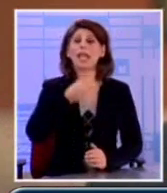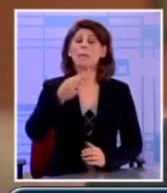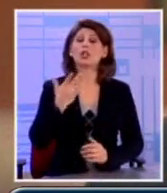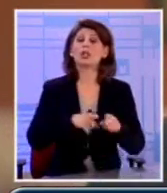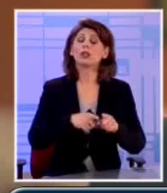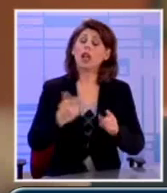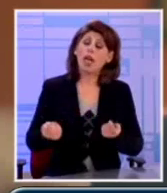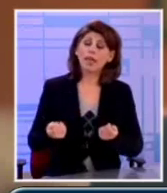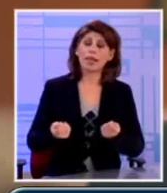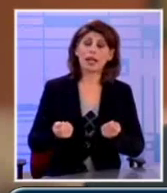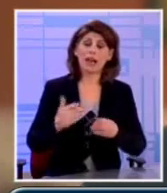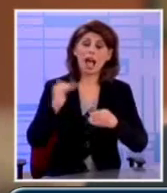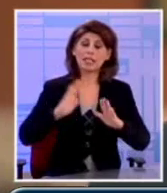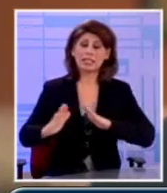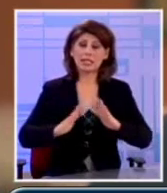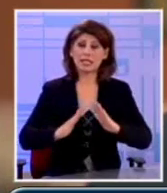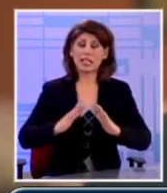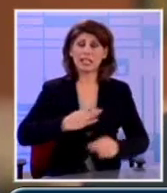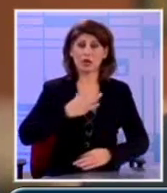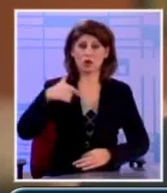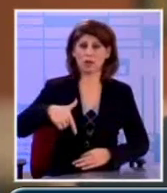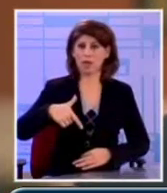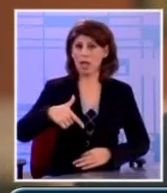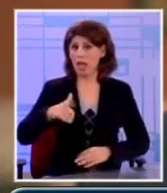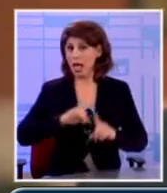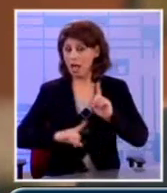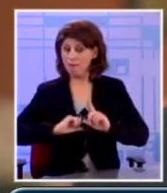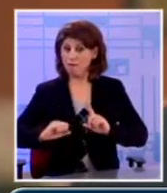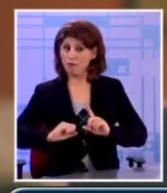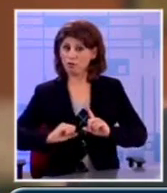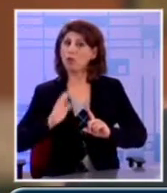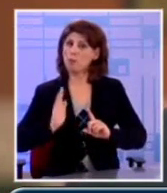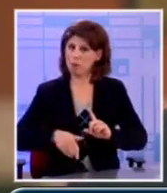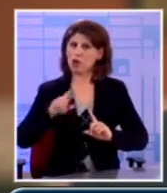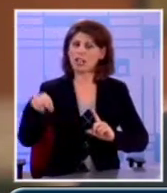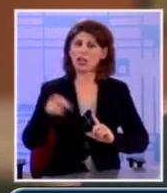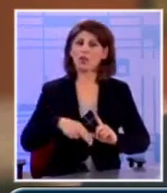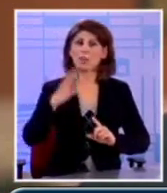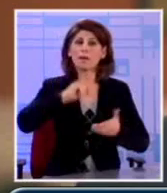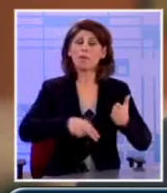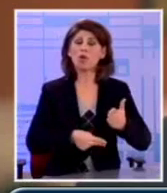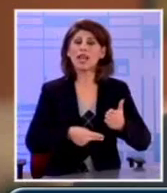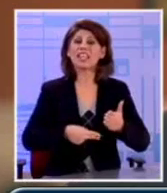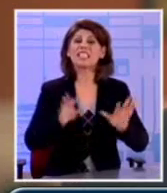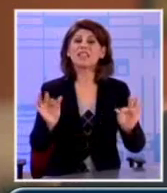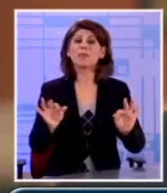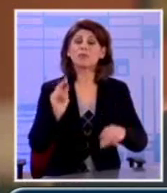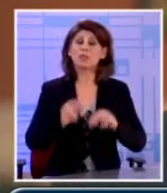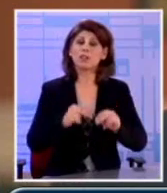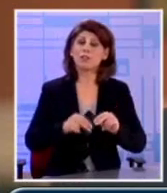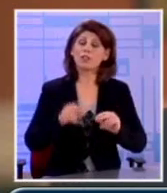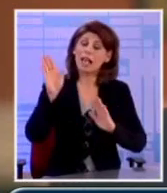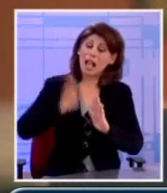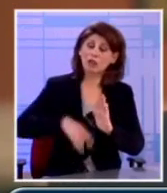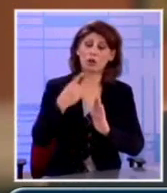ασυλίας του κυρίου Γεωργιάδη, ότι κάποιοι φοβούνται πως μπορεί να ακυρωθούν μνημονιακές ρυθμίσεις που ψηφίστηκαν με λιγότερους από 151.